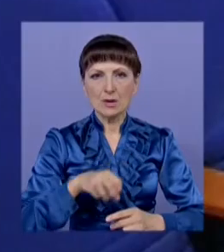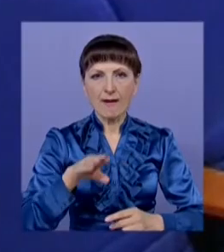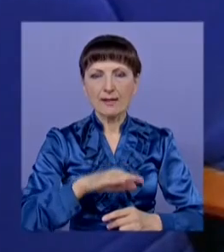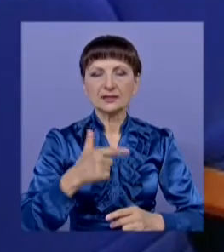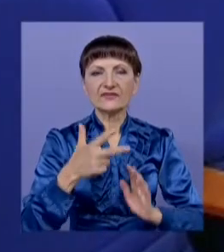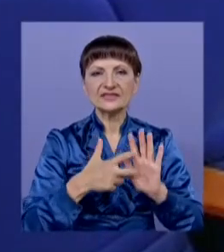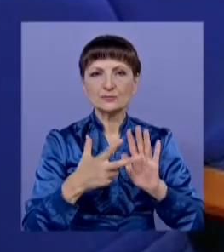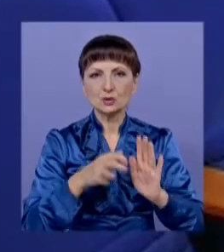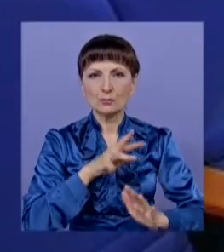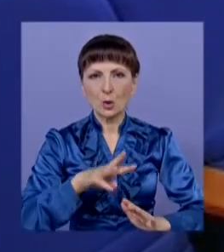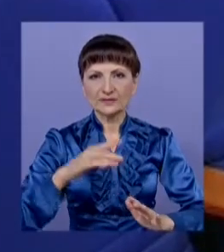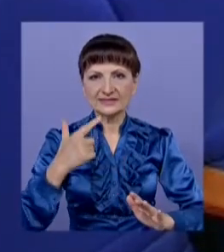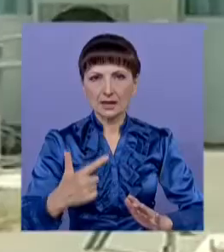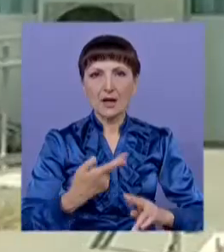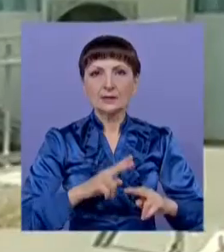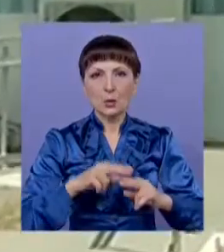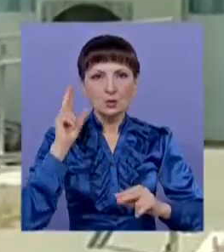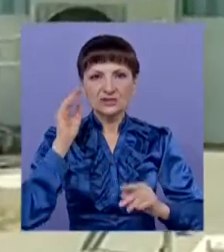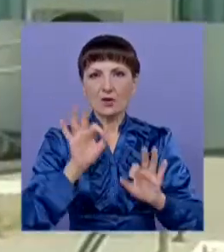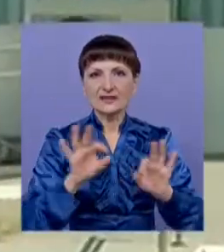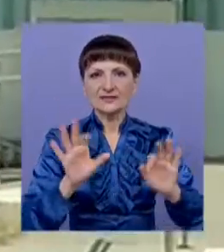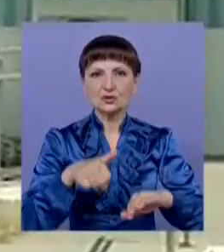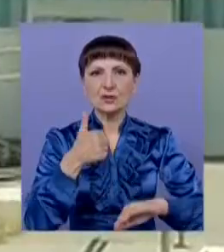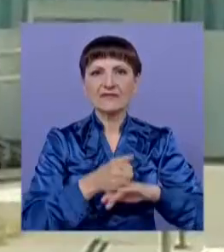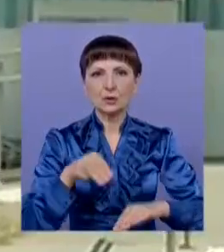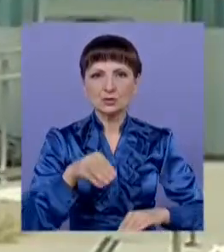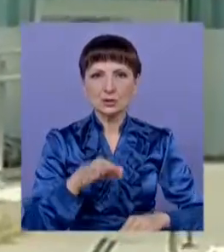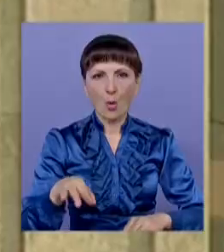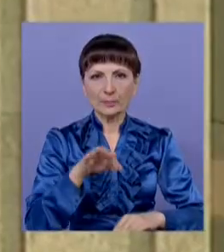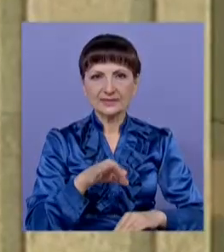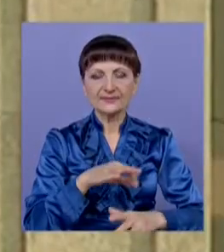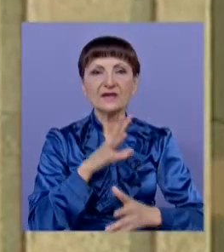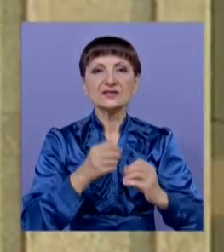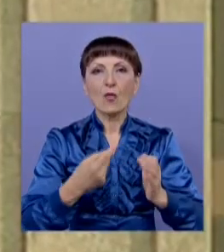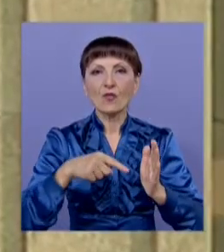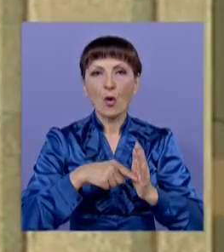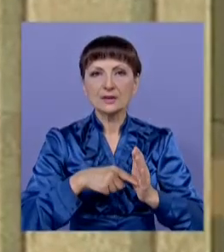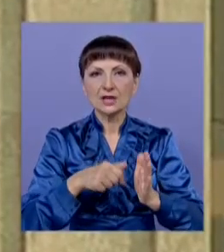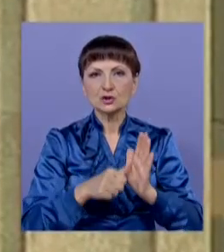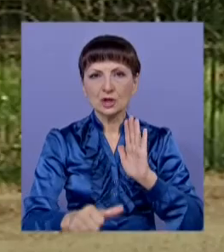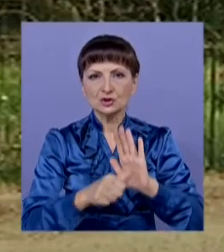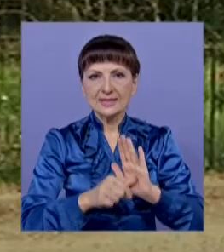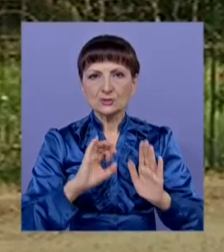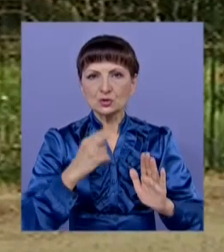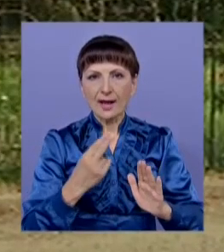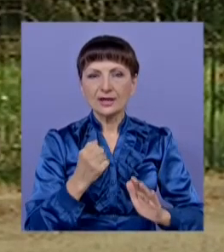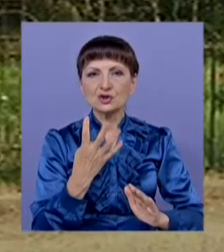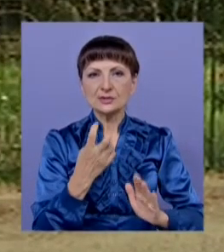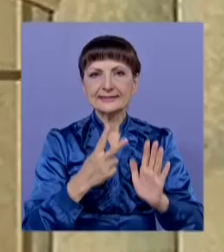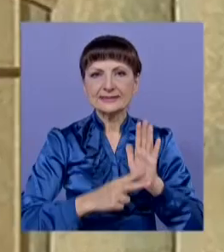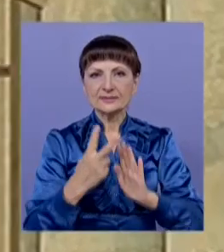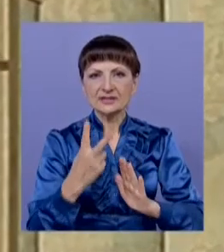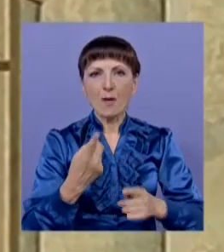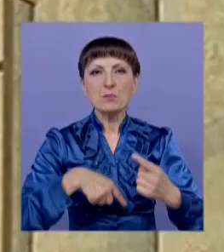миллиардов 800 миллионов тенге. Такую цифру озвучил глава Туркестанской области. Всего в Арыси 66 социальных и